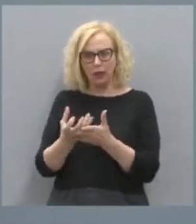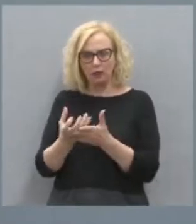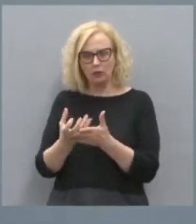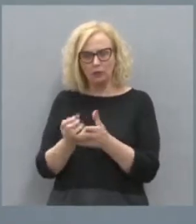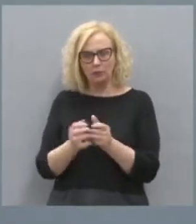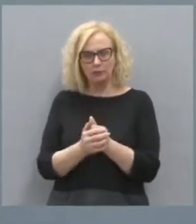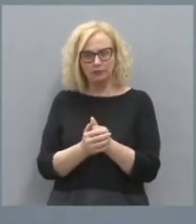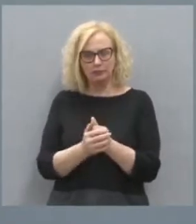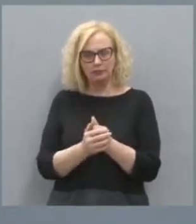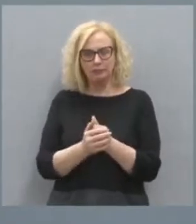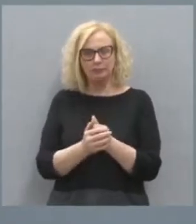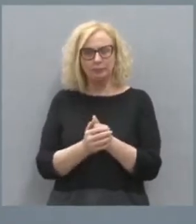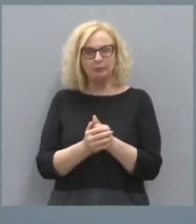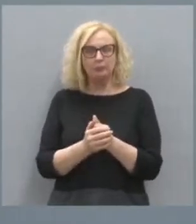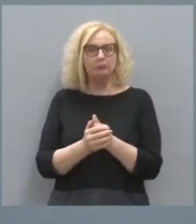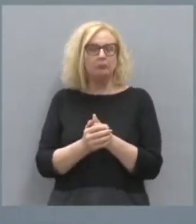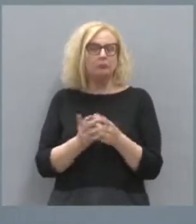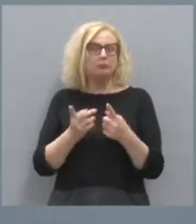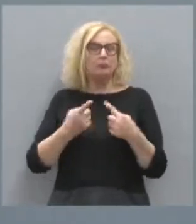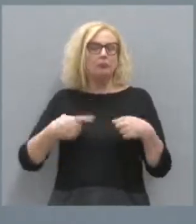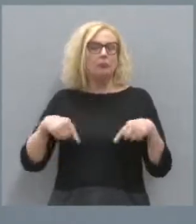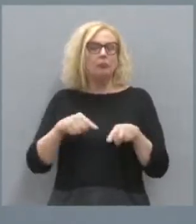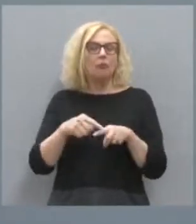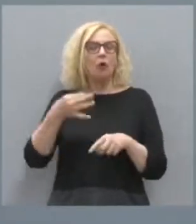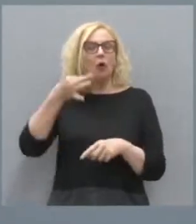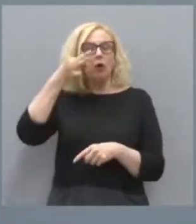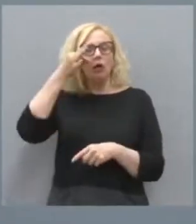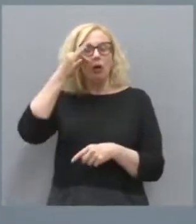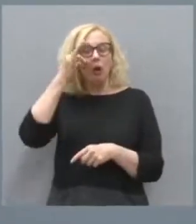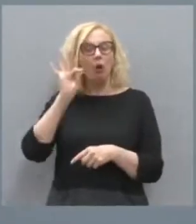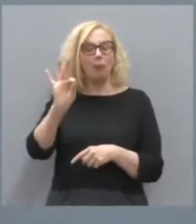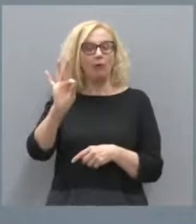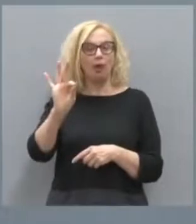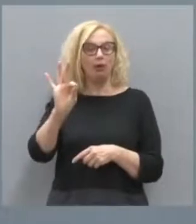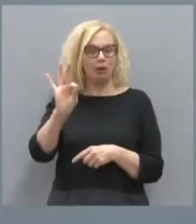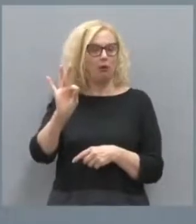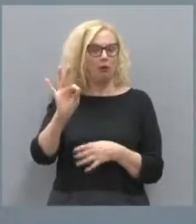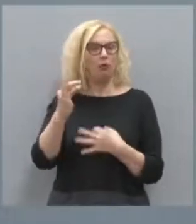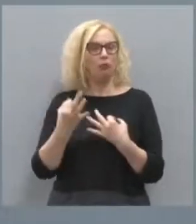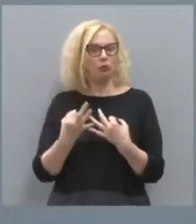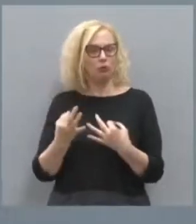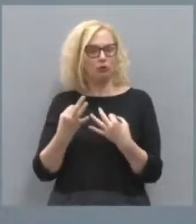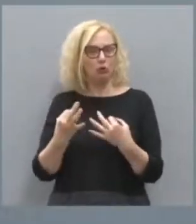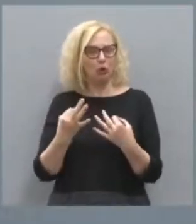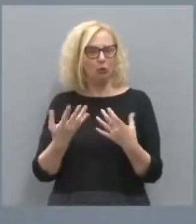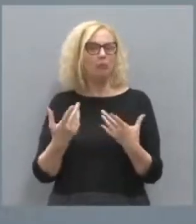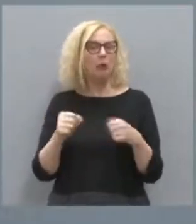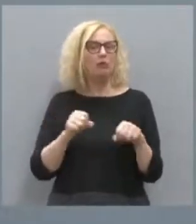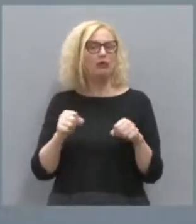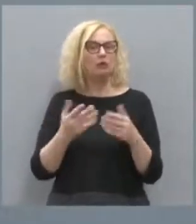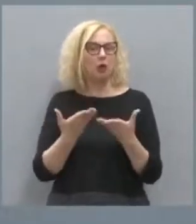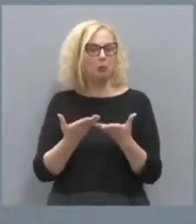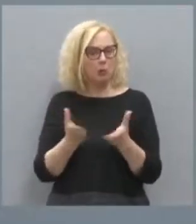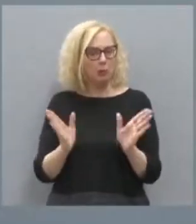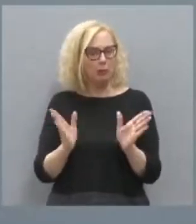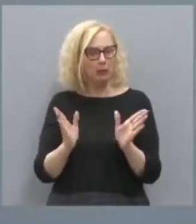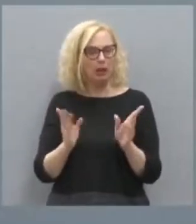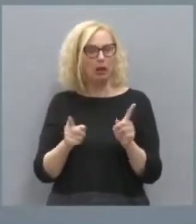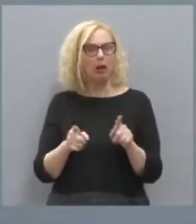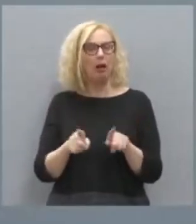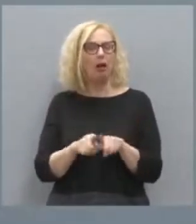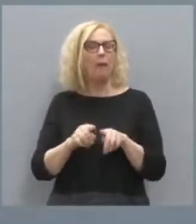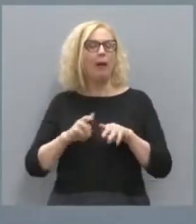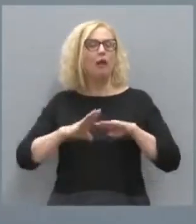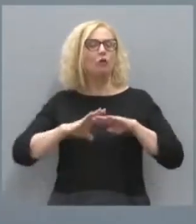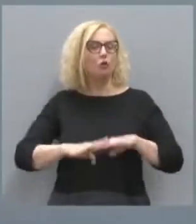l'obiettivo io credo corretto di un'amministrazione pubblica di tutelare il più possibile